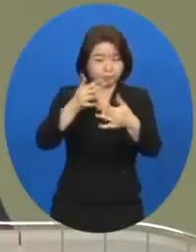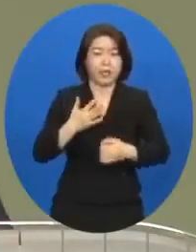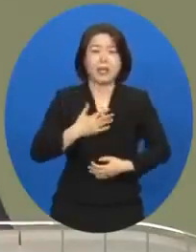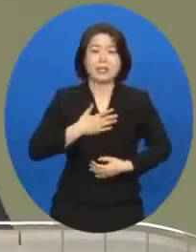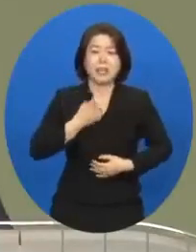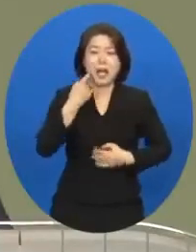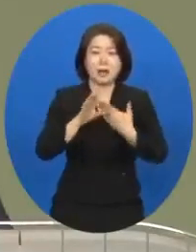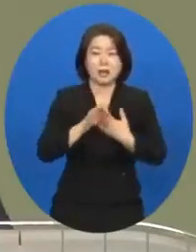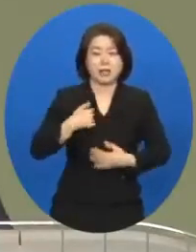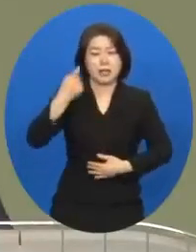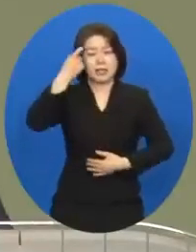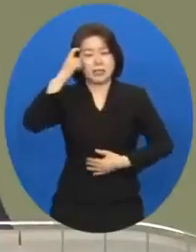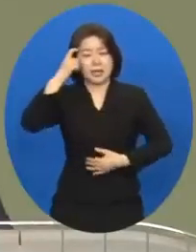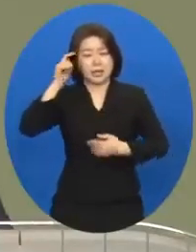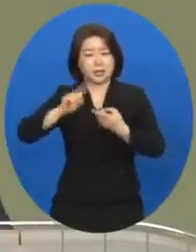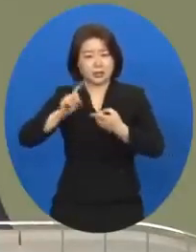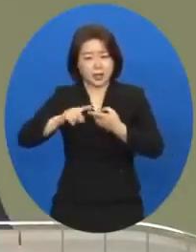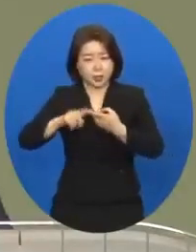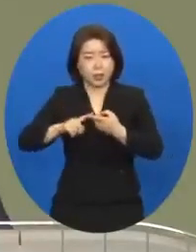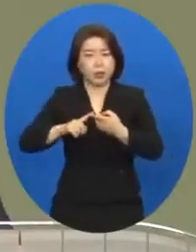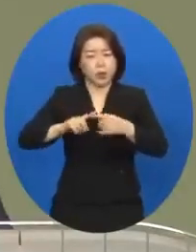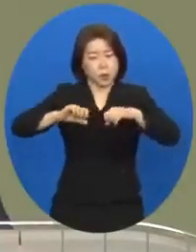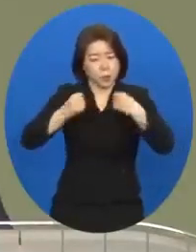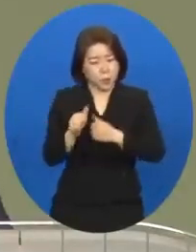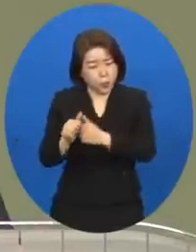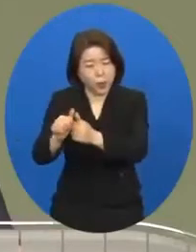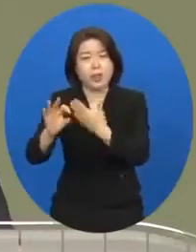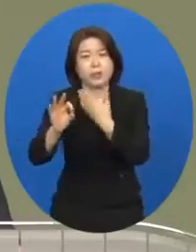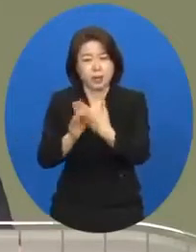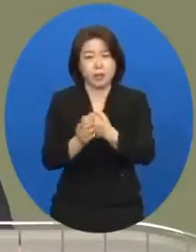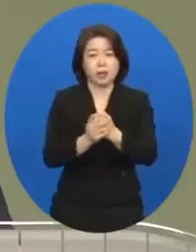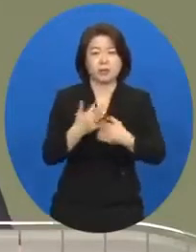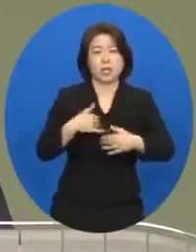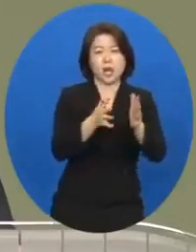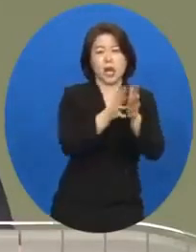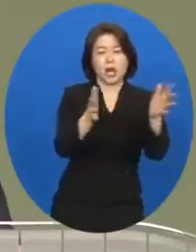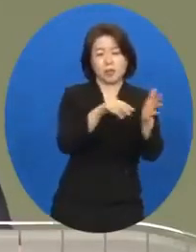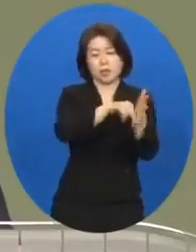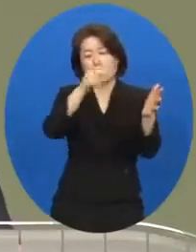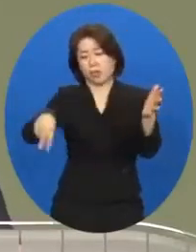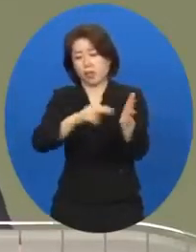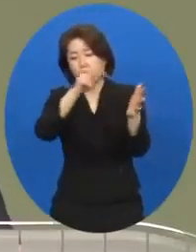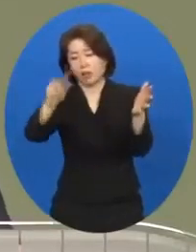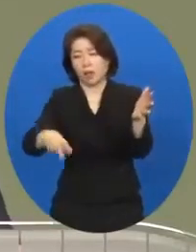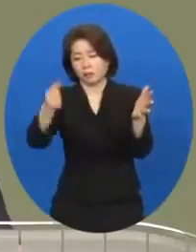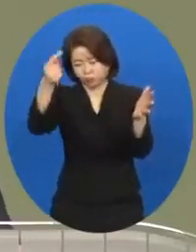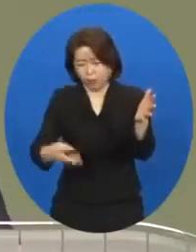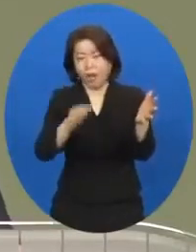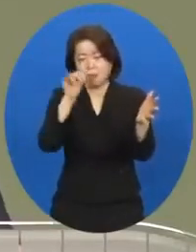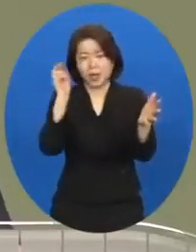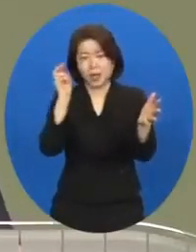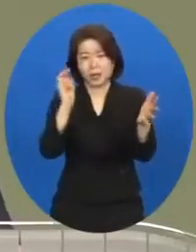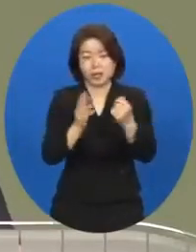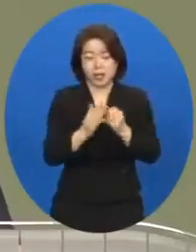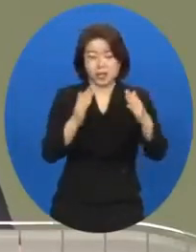만약 제 생각 속에 다가오는 메시지에 순종했더라면 아파트에서 여러 번 뛰어내렸을 것이고